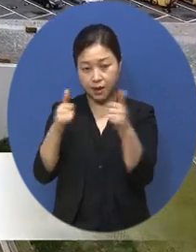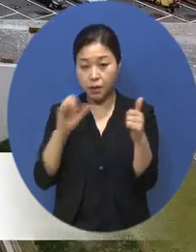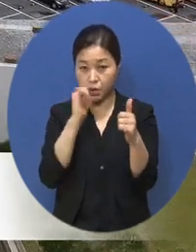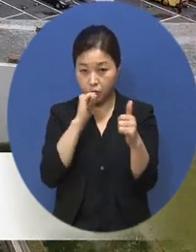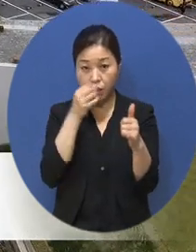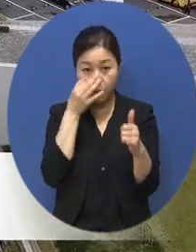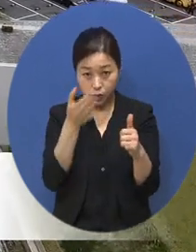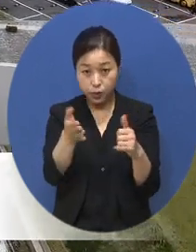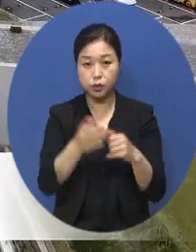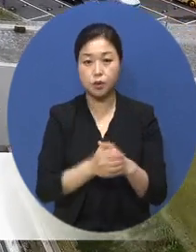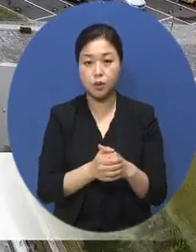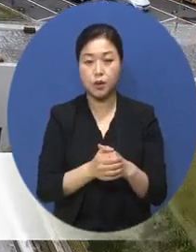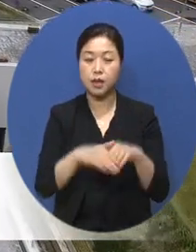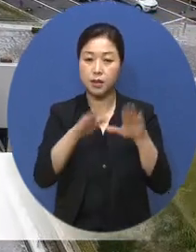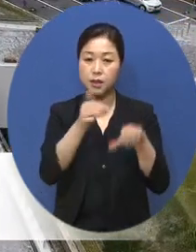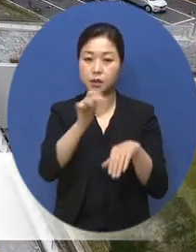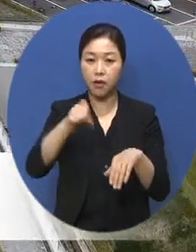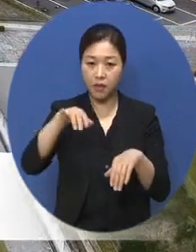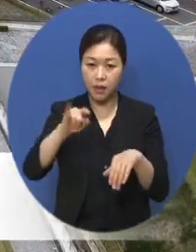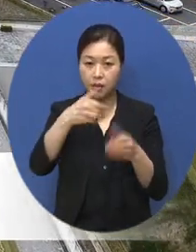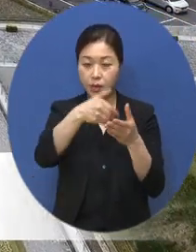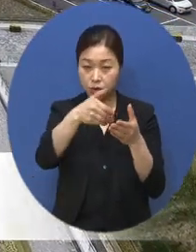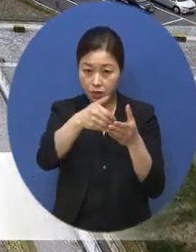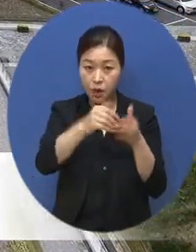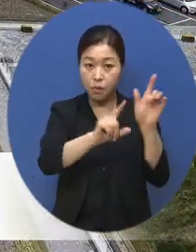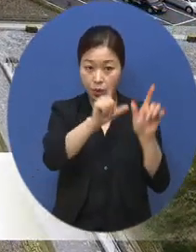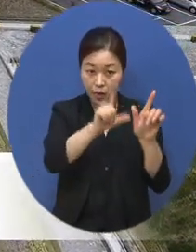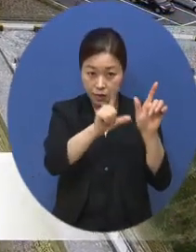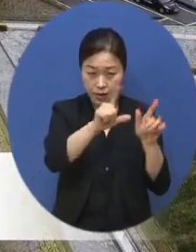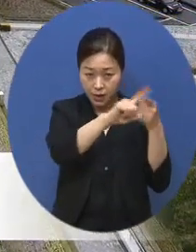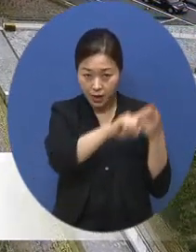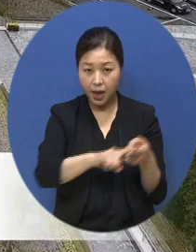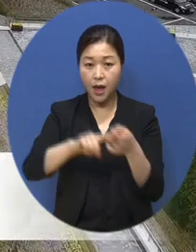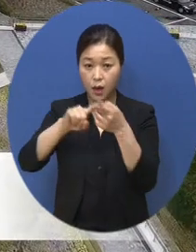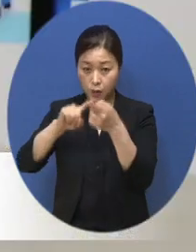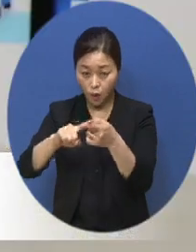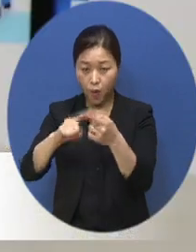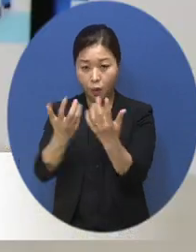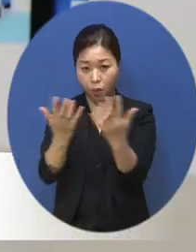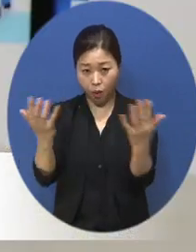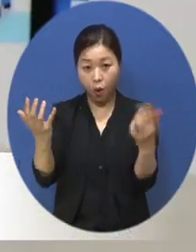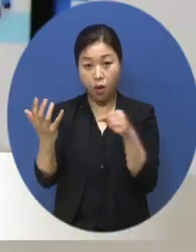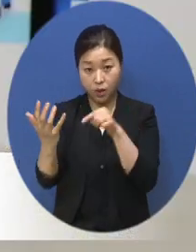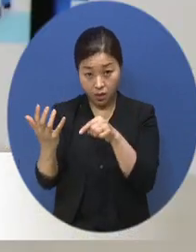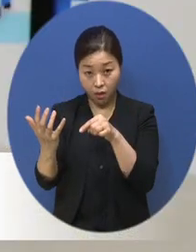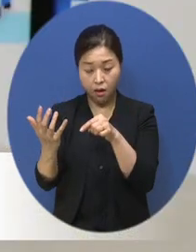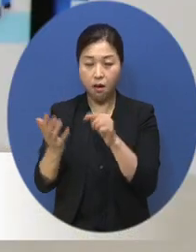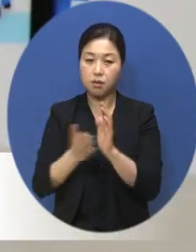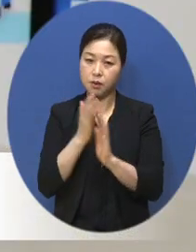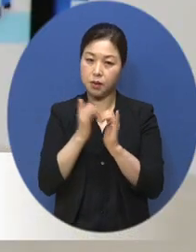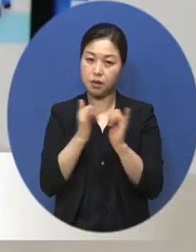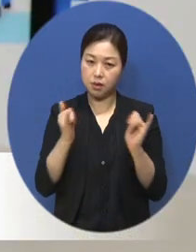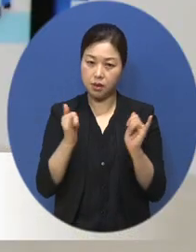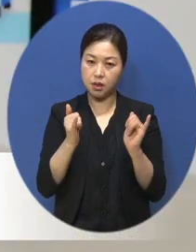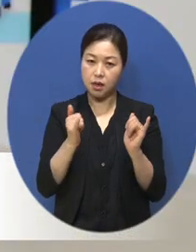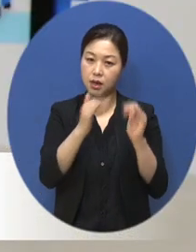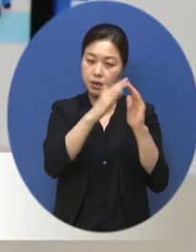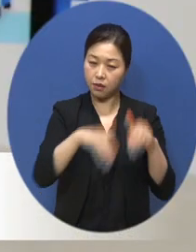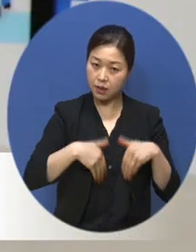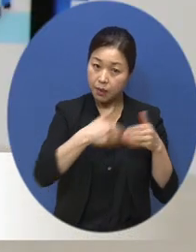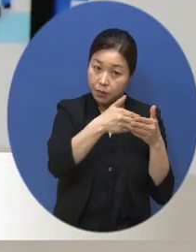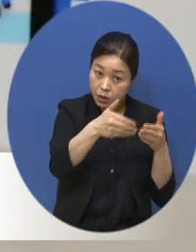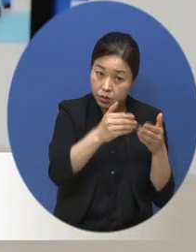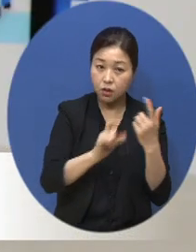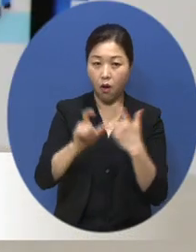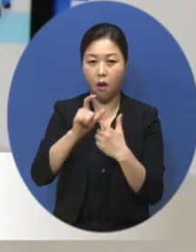현대 미술의 그 현장감을 그대로 이곳에서 전달하여서 도민들에게 전남 미술뿐만 아니라 세계